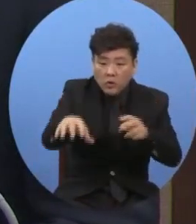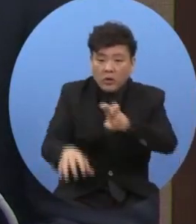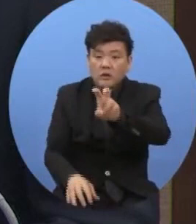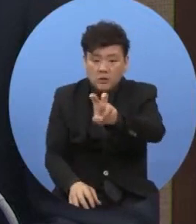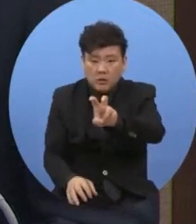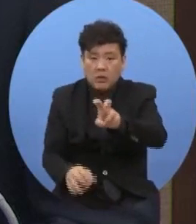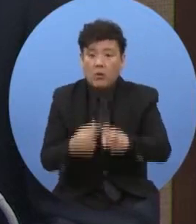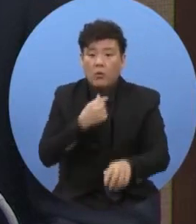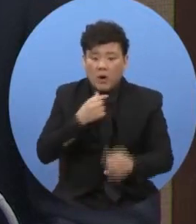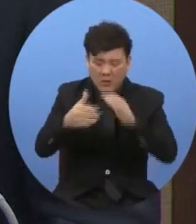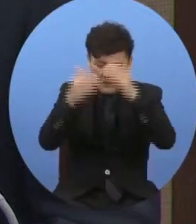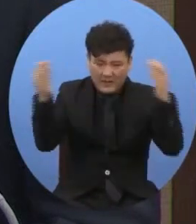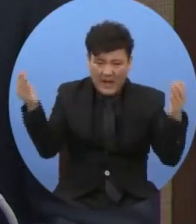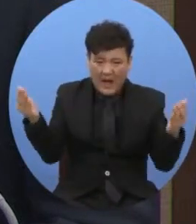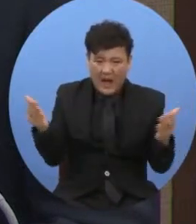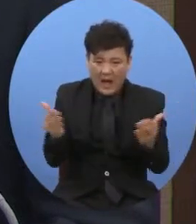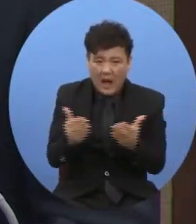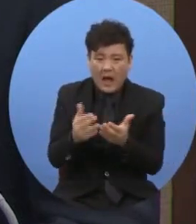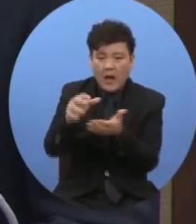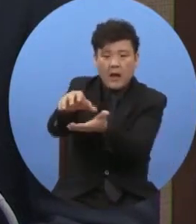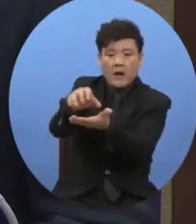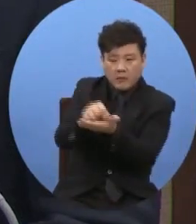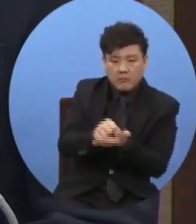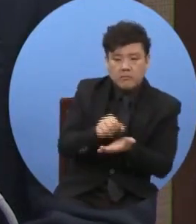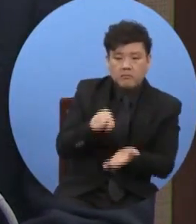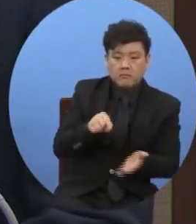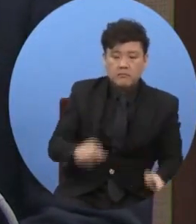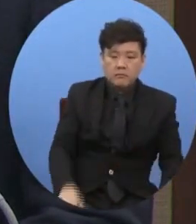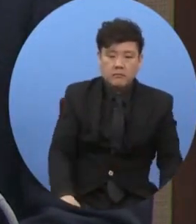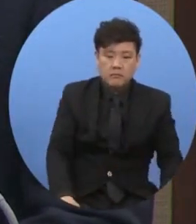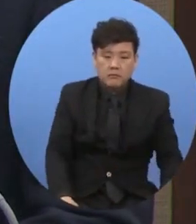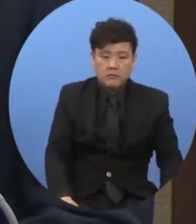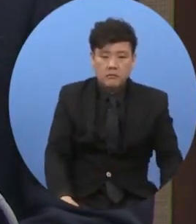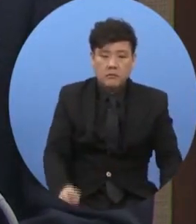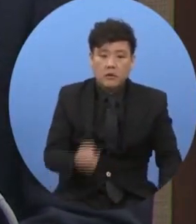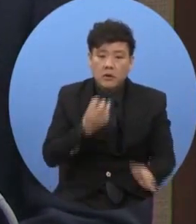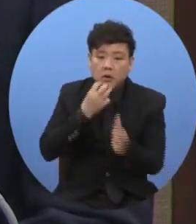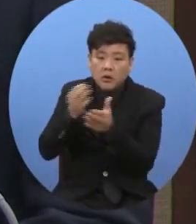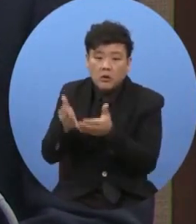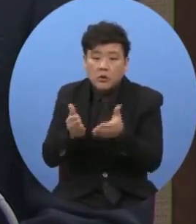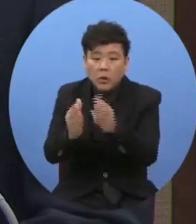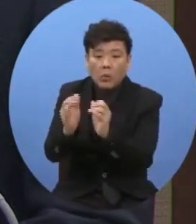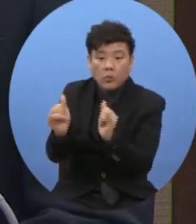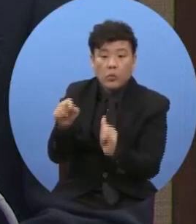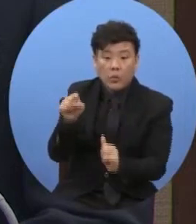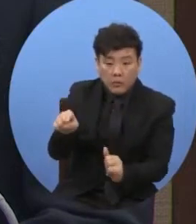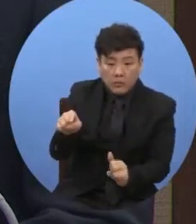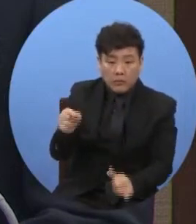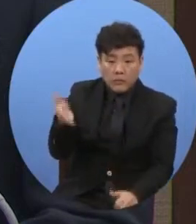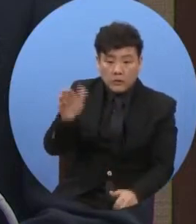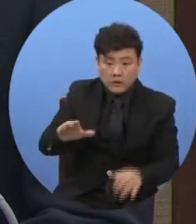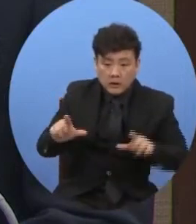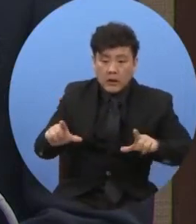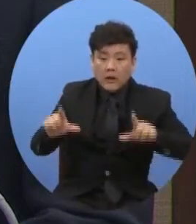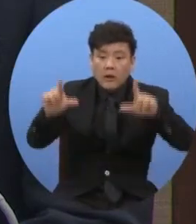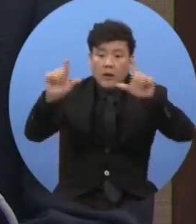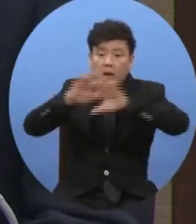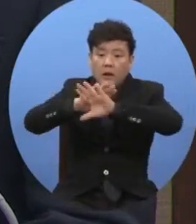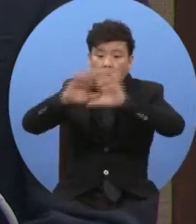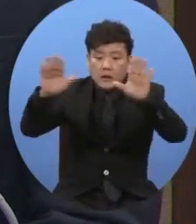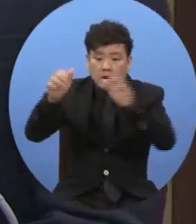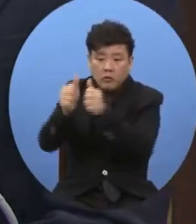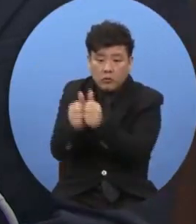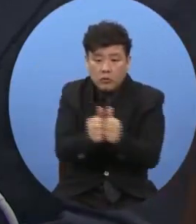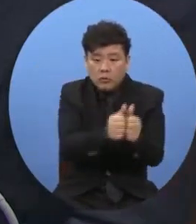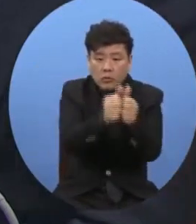다 받아주겠다고. 그분들이 경기도 도민들이신데 이 기후동행카드의 정책이 들어오게